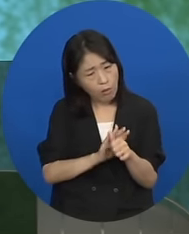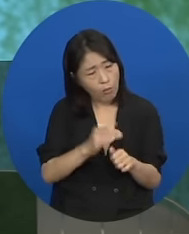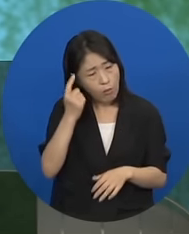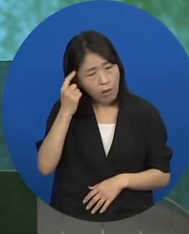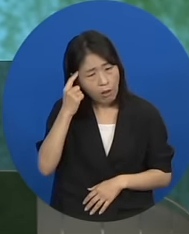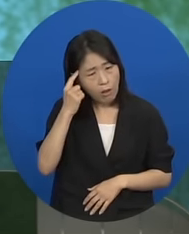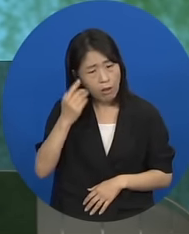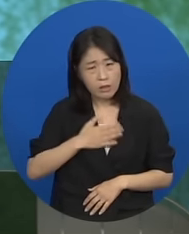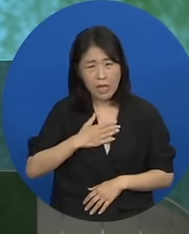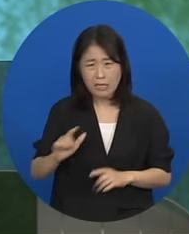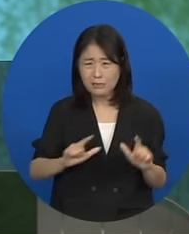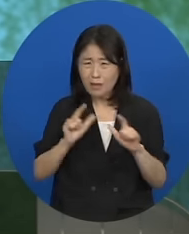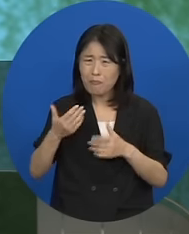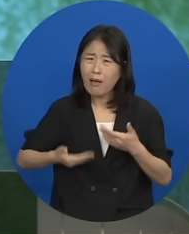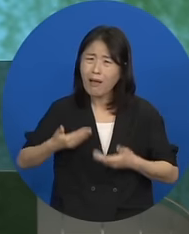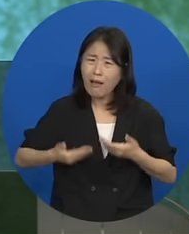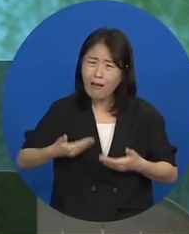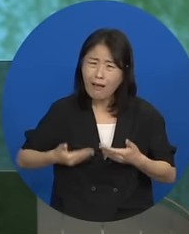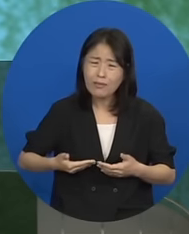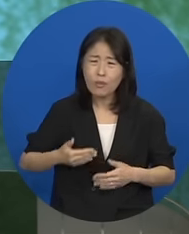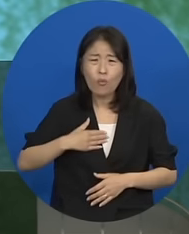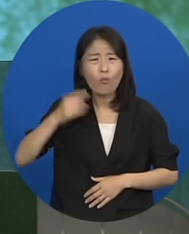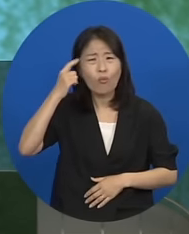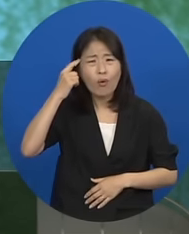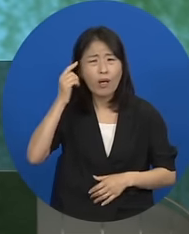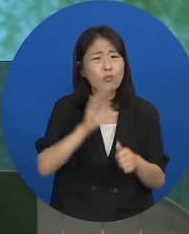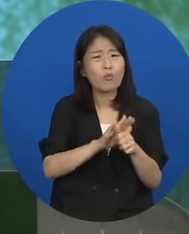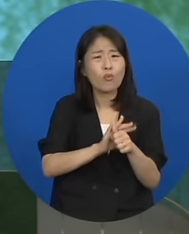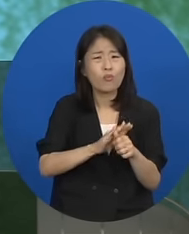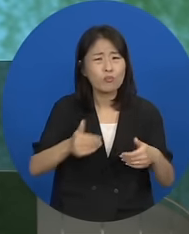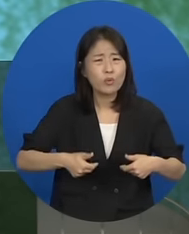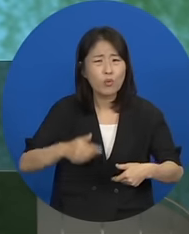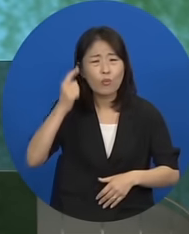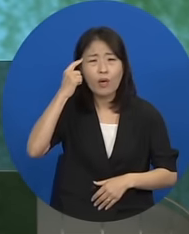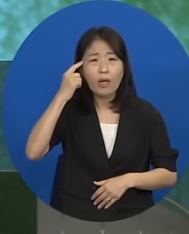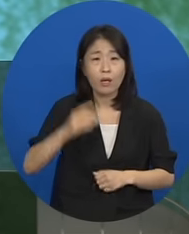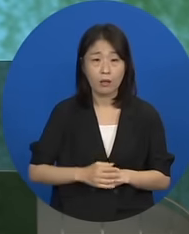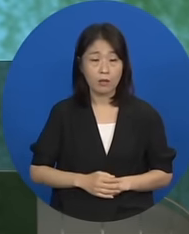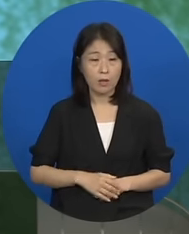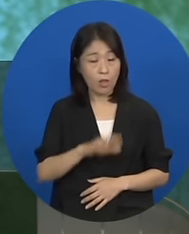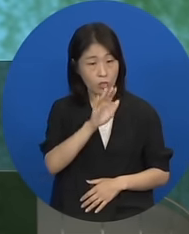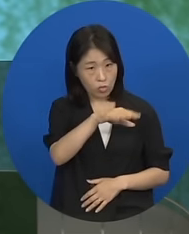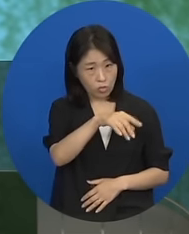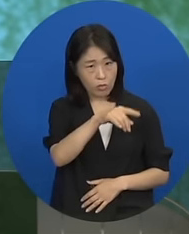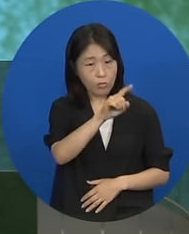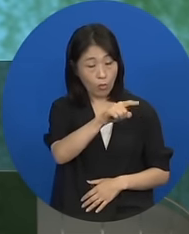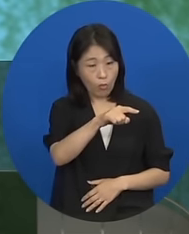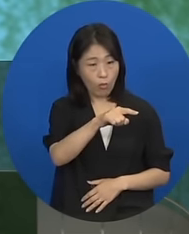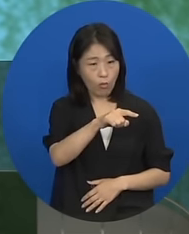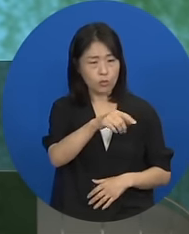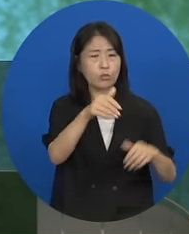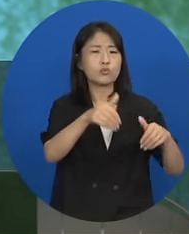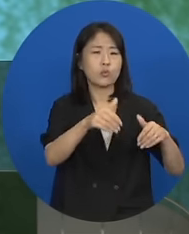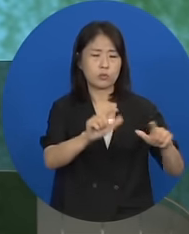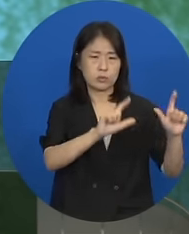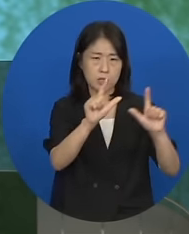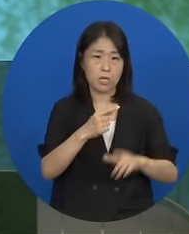바쁘고 할 일도 많은데 다이야 네가 종사했던 때를 기억해라